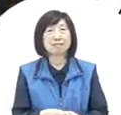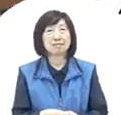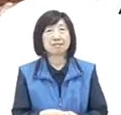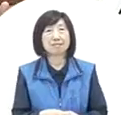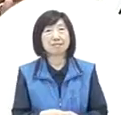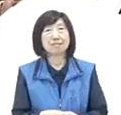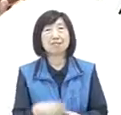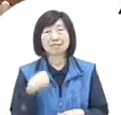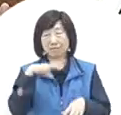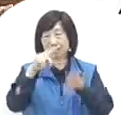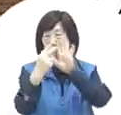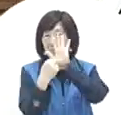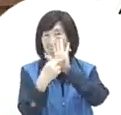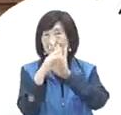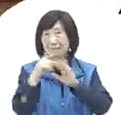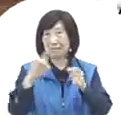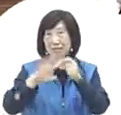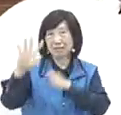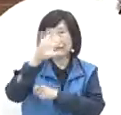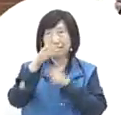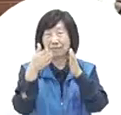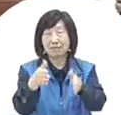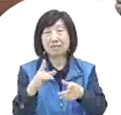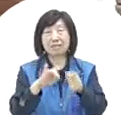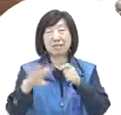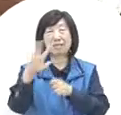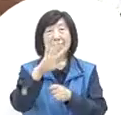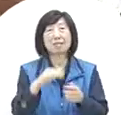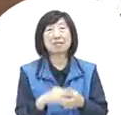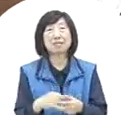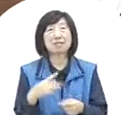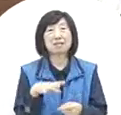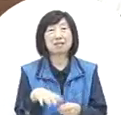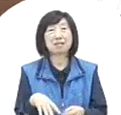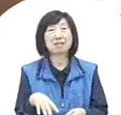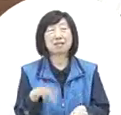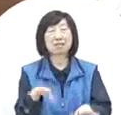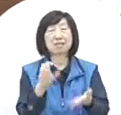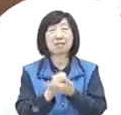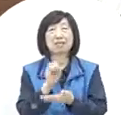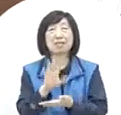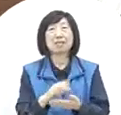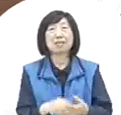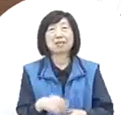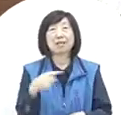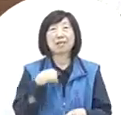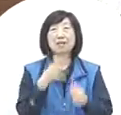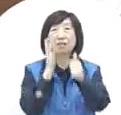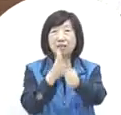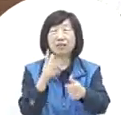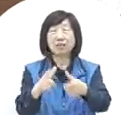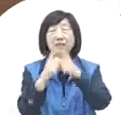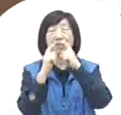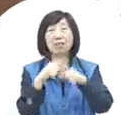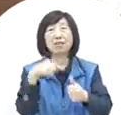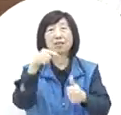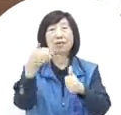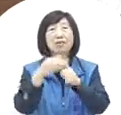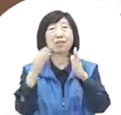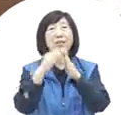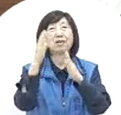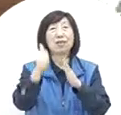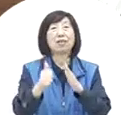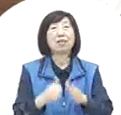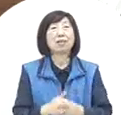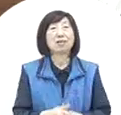我先讲啦，高中 我先跟 七位中心， 我先跟一座报告一下， 我们问什么答什么好不好？ 对对对， 教育局局长先回答我。 因